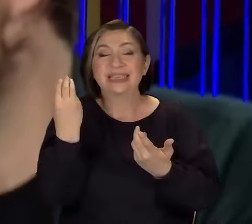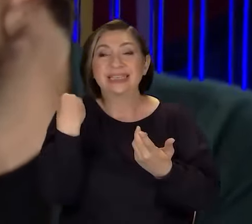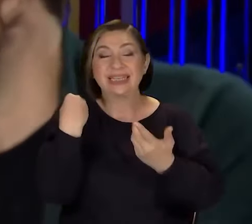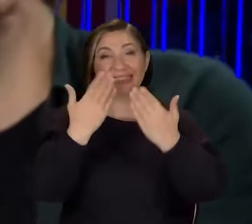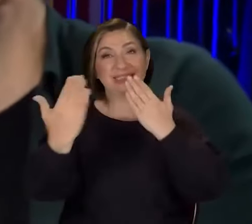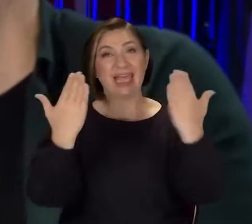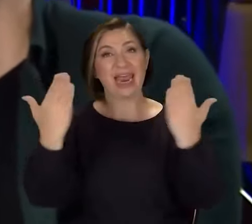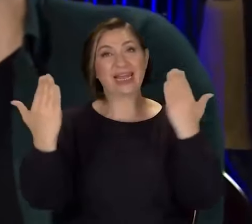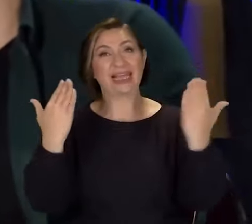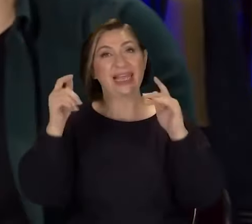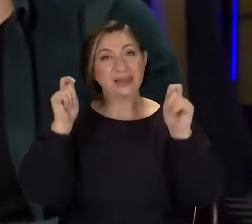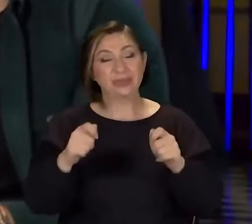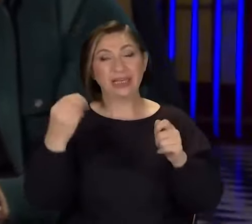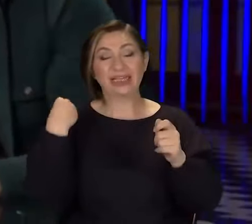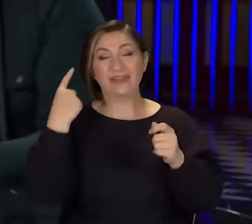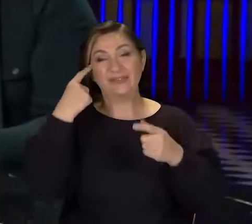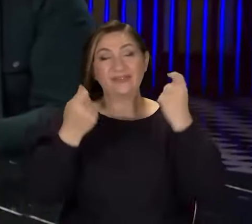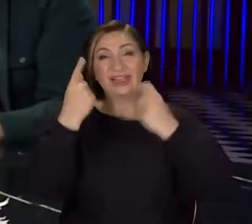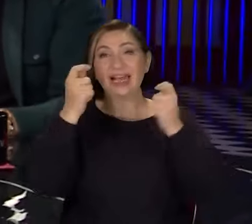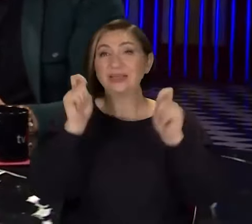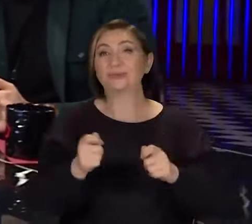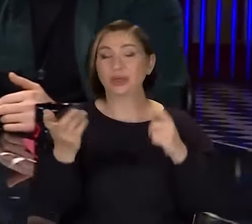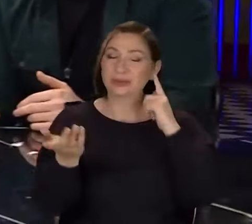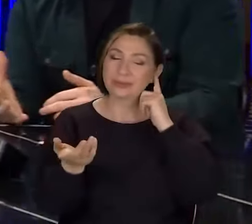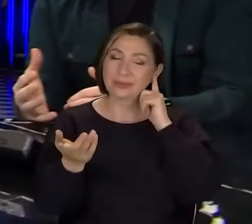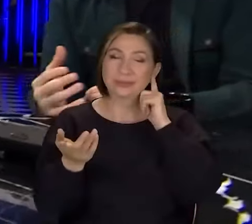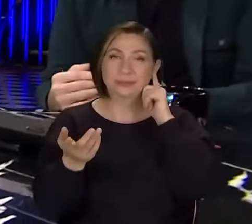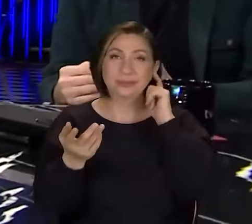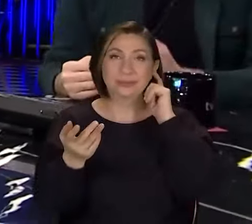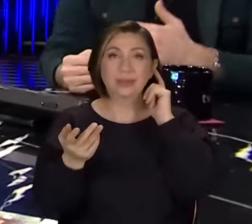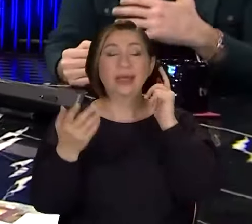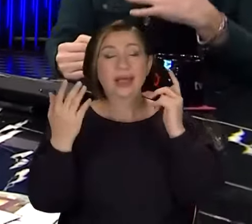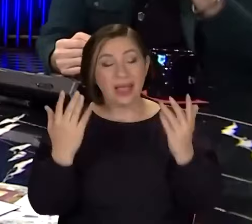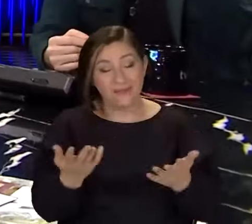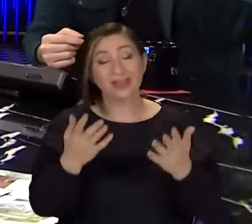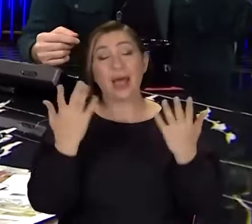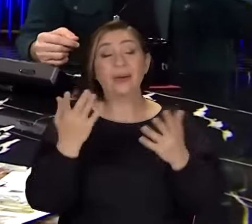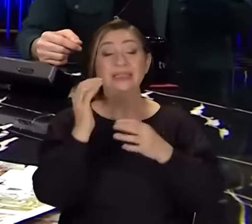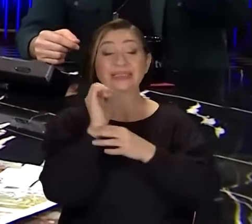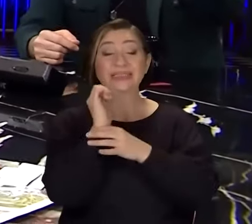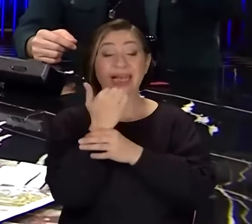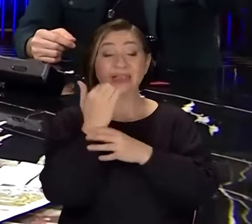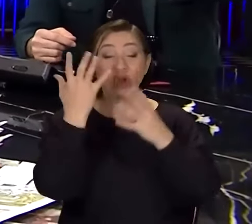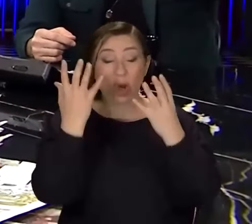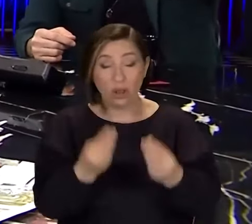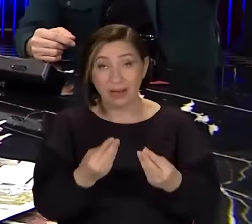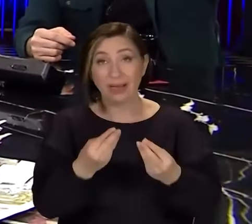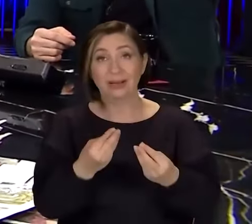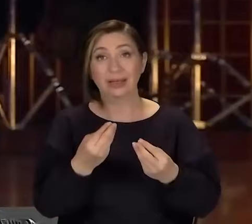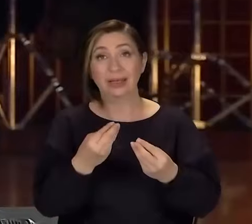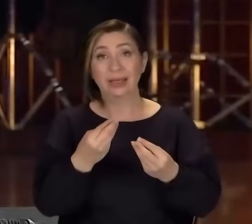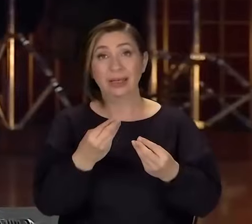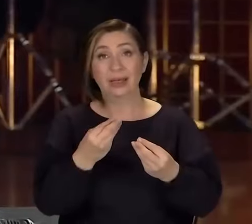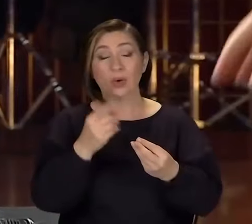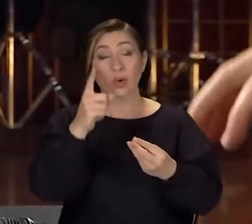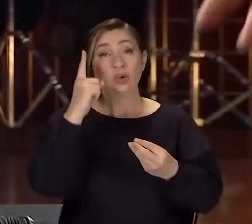yeni sergi ortaya koyacak, yeni yapıtlar ortaya koyacak. Yani evet, ama şimdi sanatçı olmak